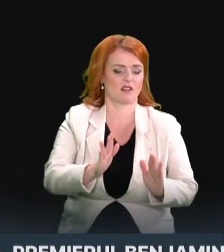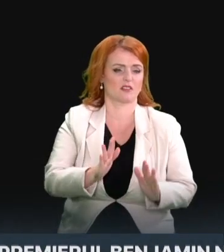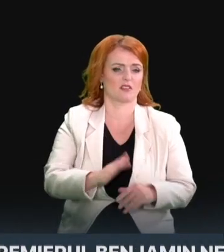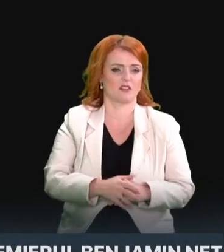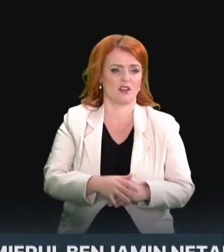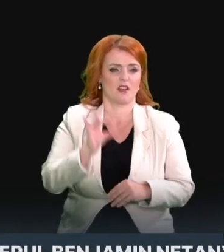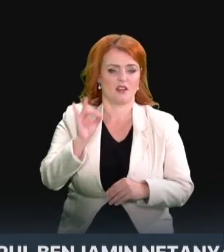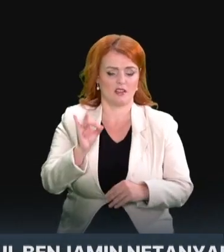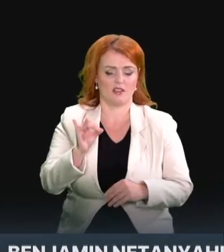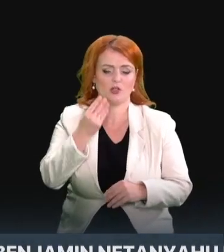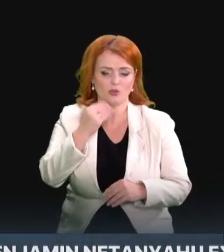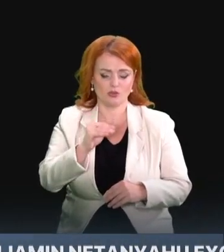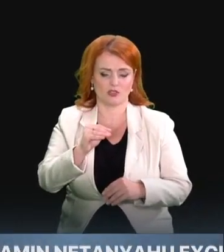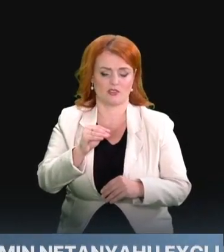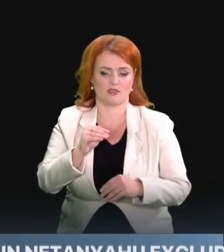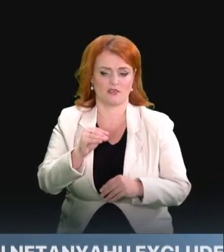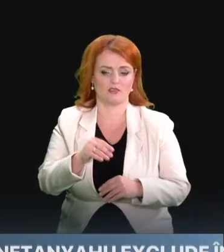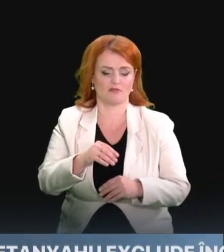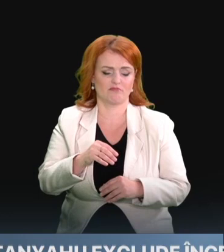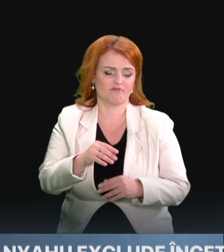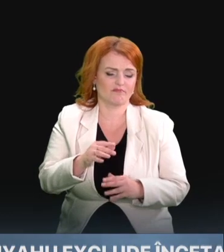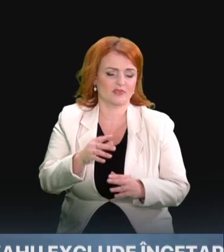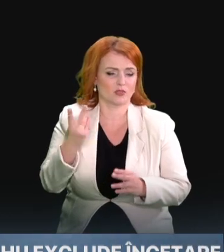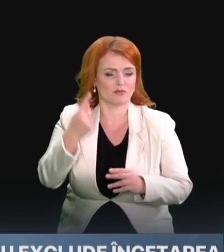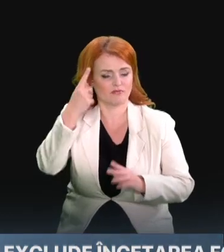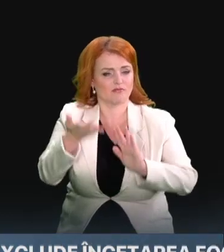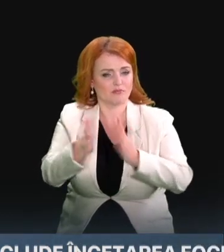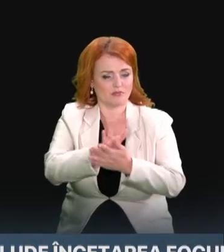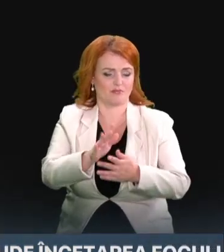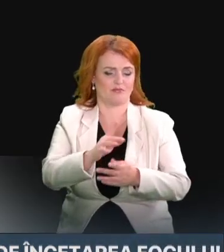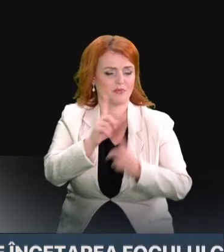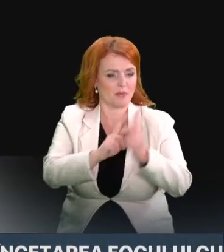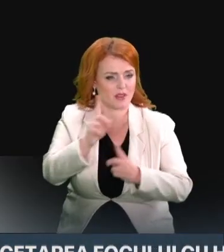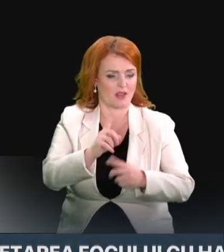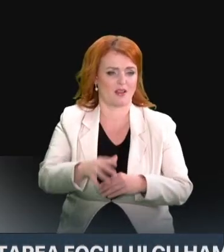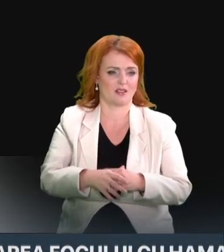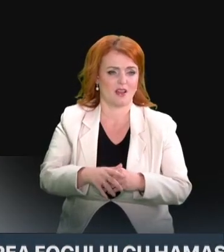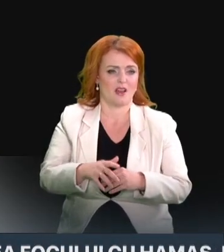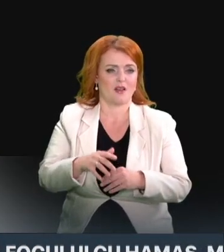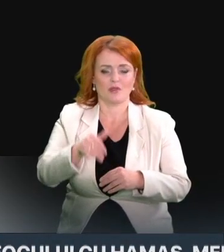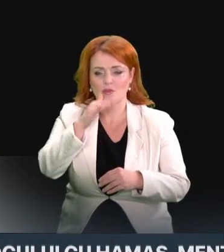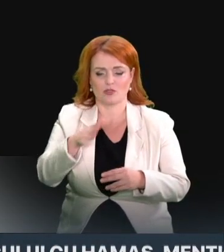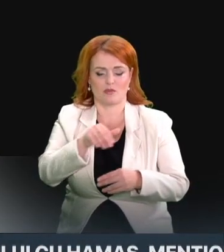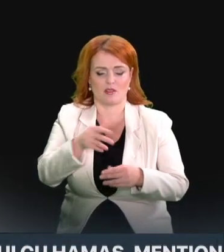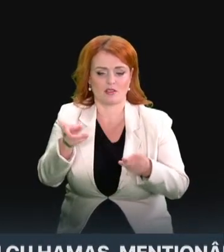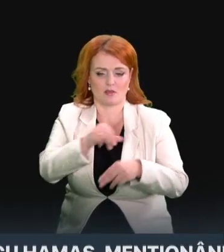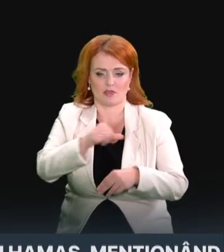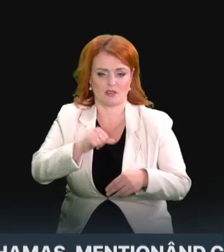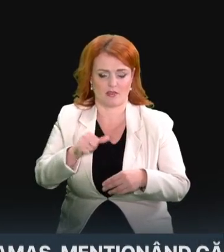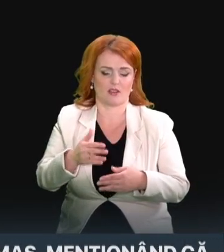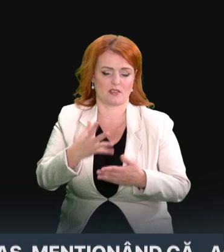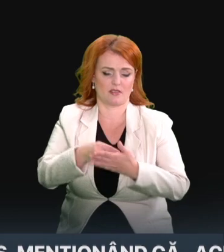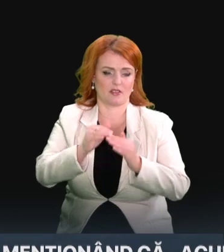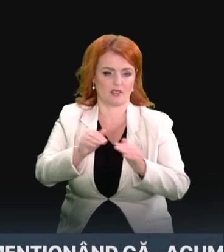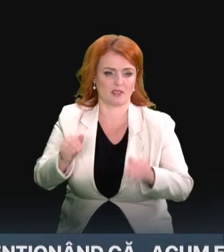pe o perioadă mai lungă de timp acasă, fără supraveghere, atâta vom avea probleme. Mâine începe